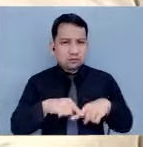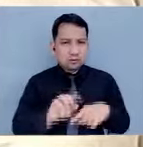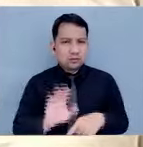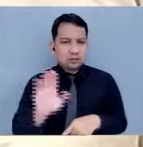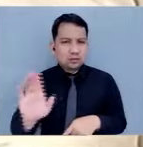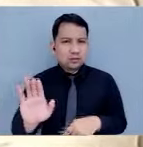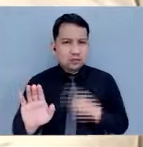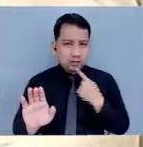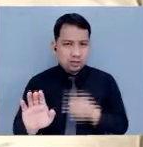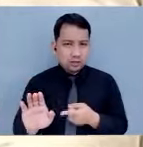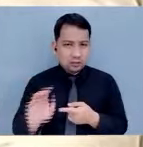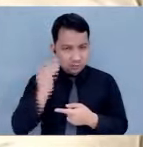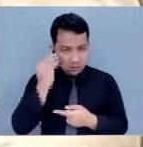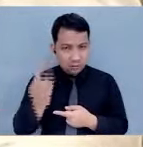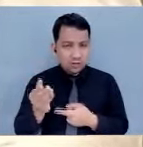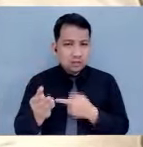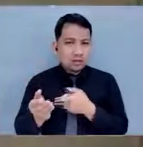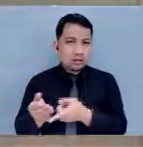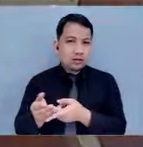kami